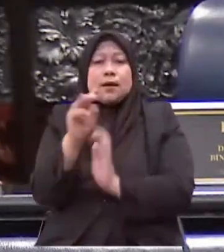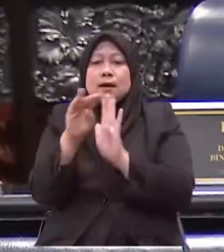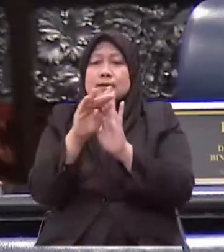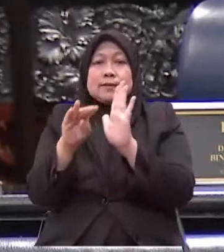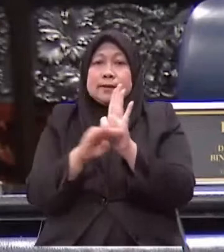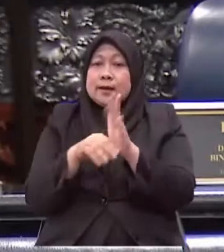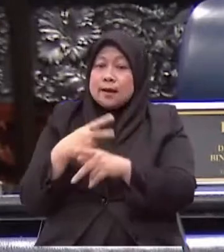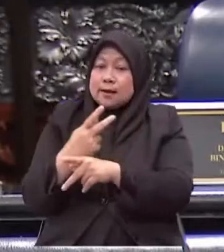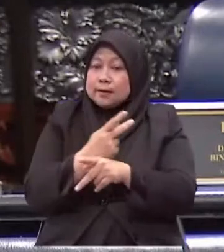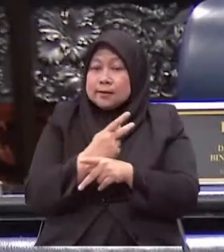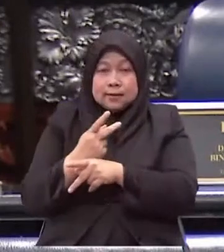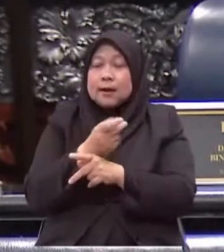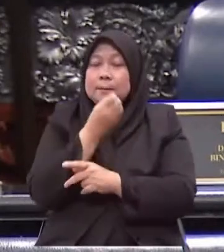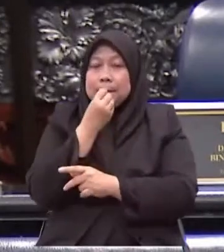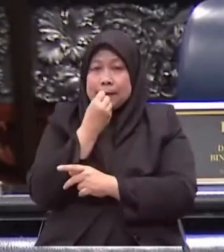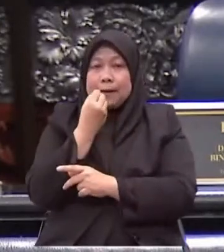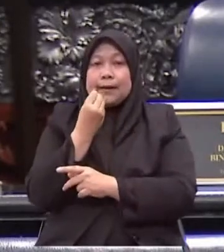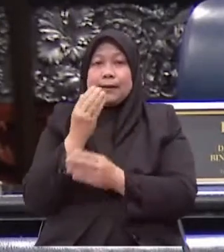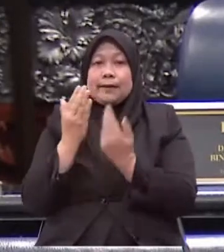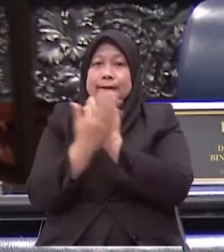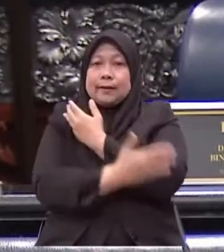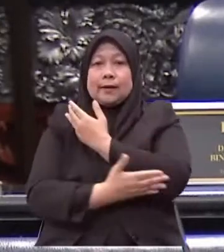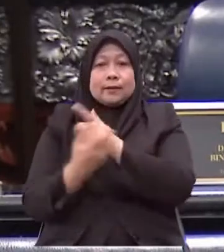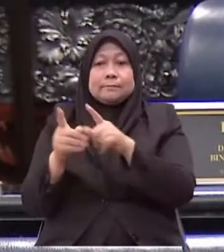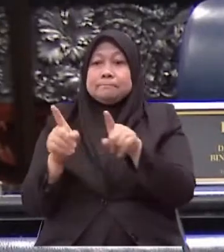security makanan negara